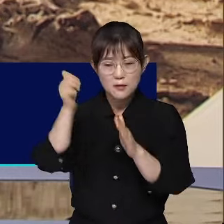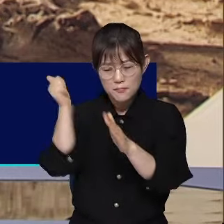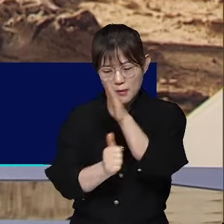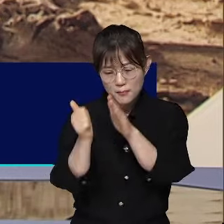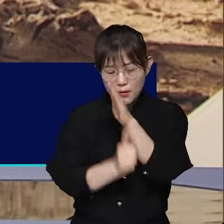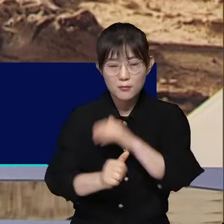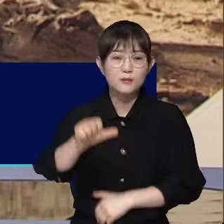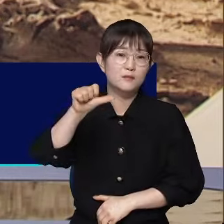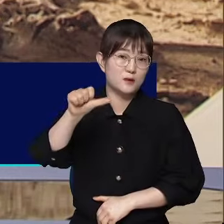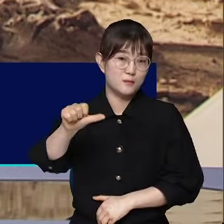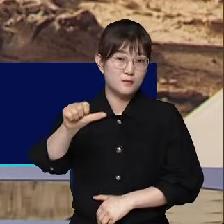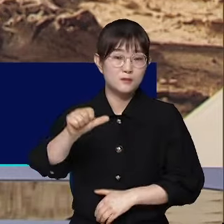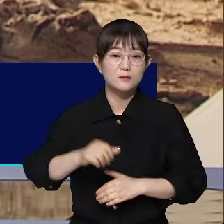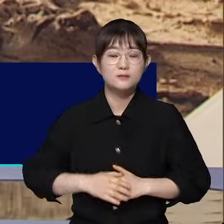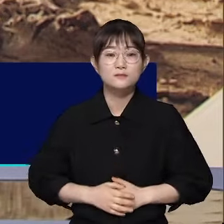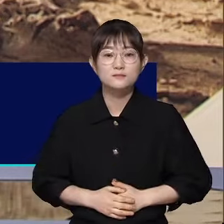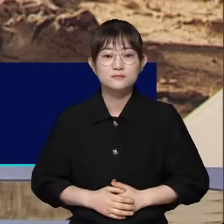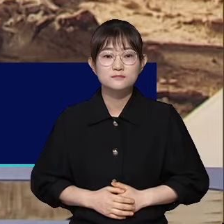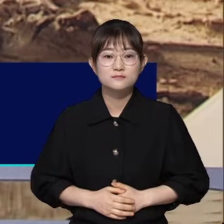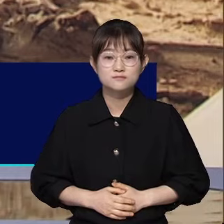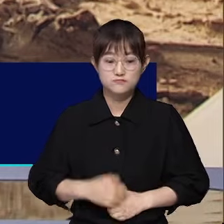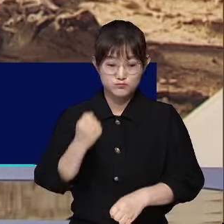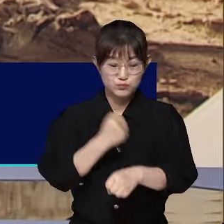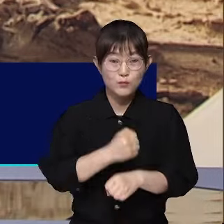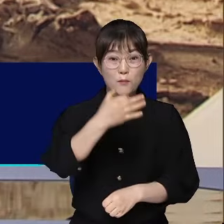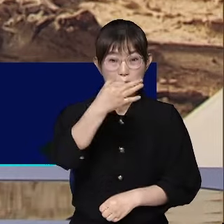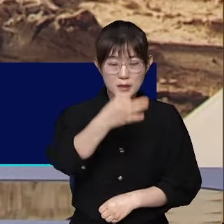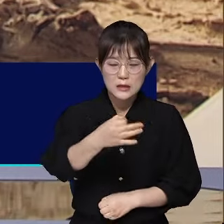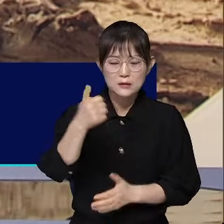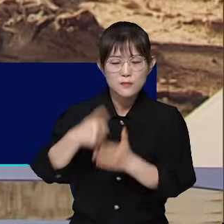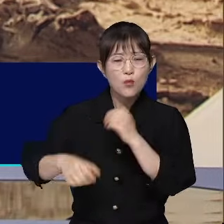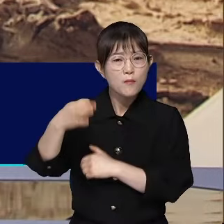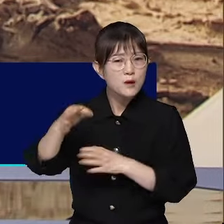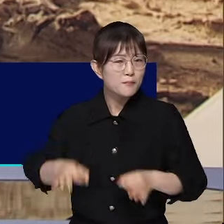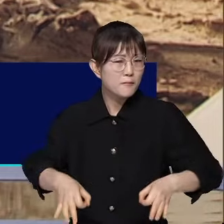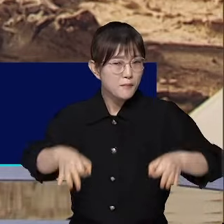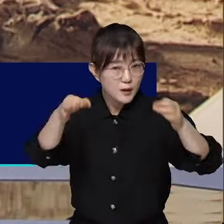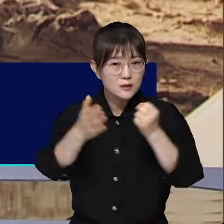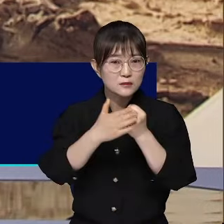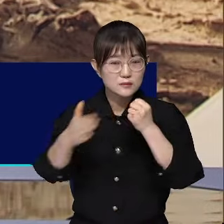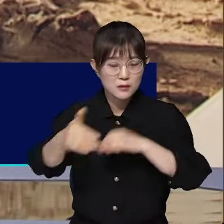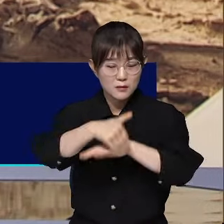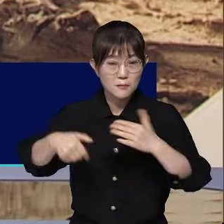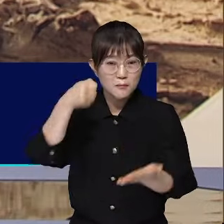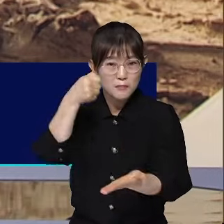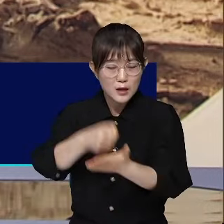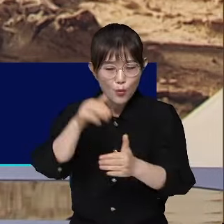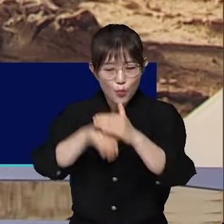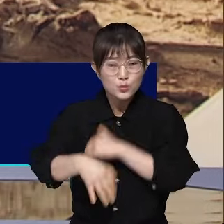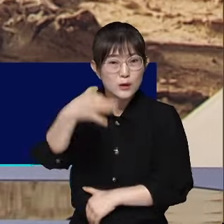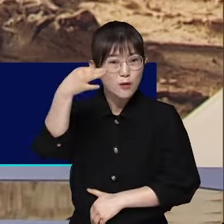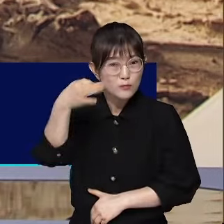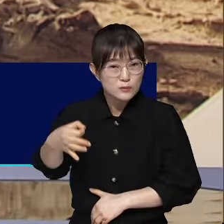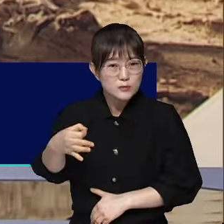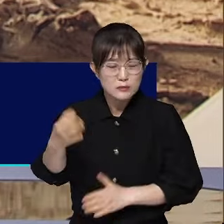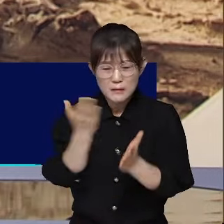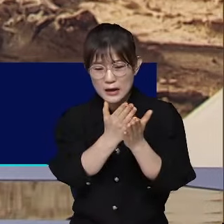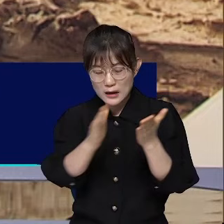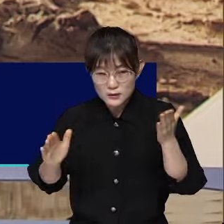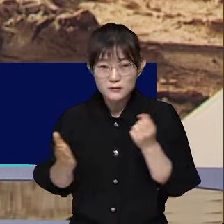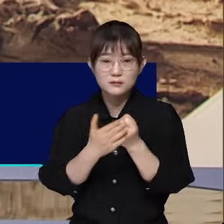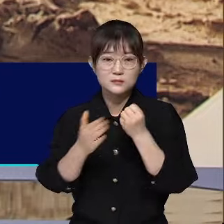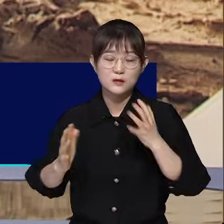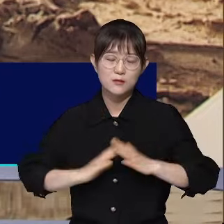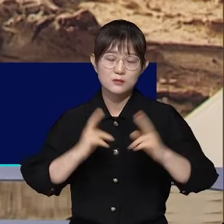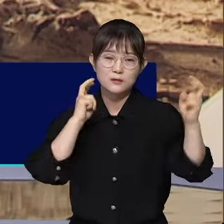입찰에서도 유찰됐습니다. 자재비와 인건비가 급등하면서 책정된 공사비로는 수지를 맞출 수 없다며